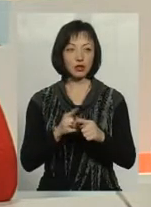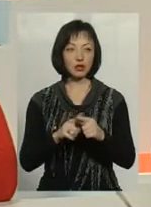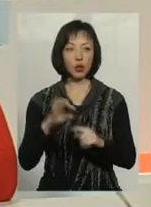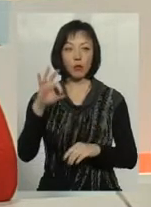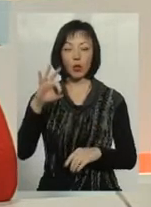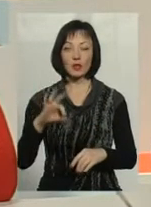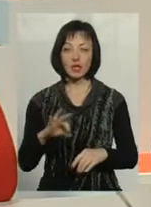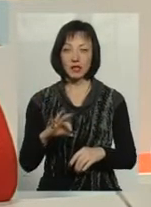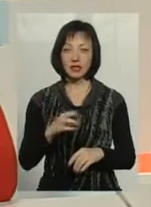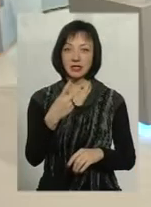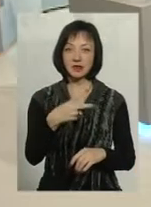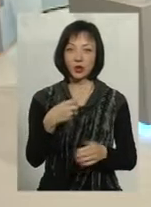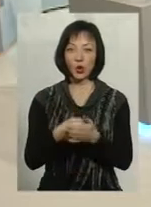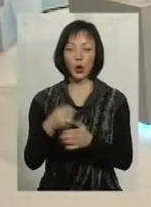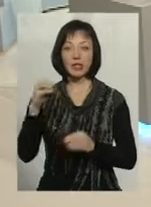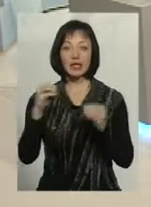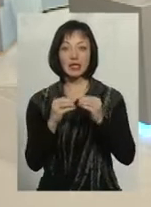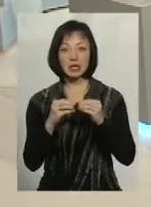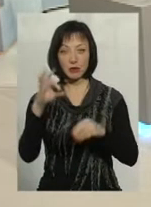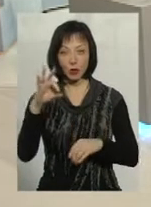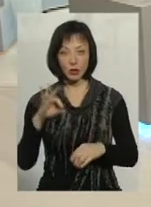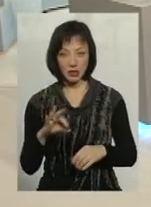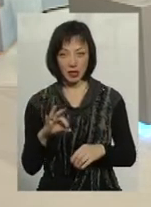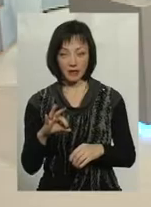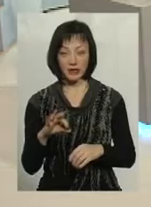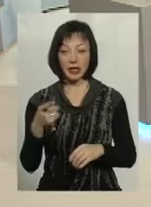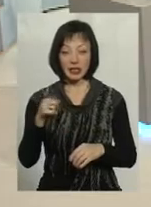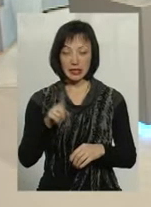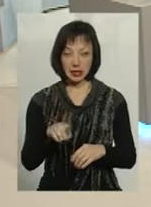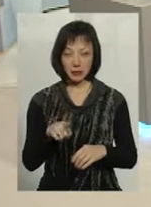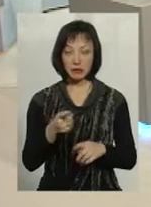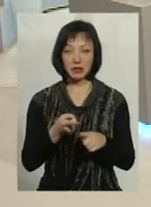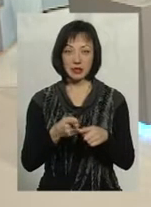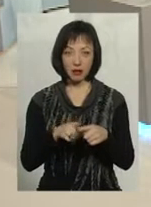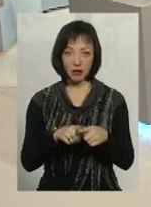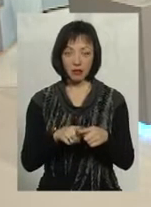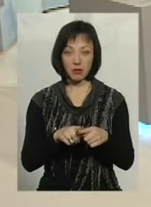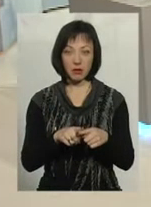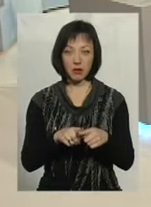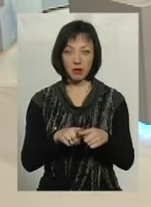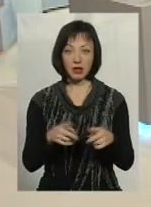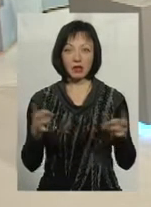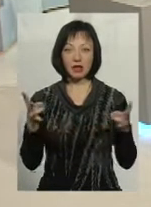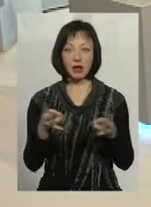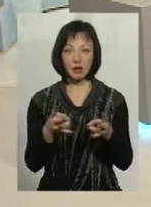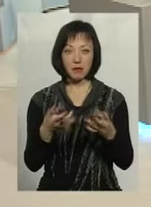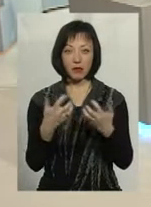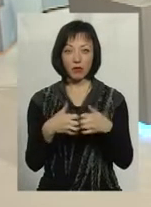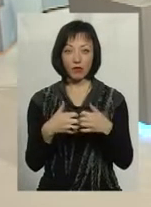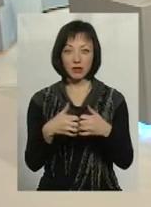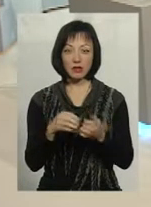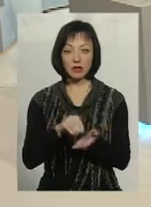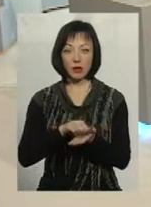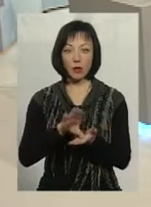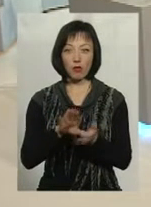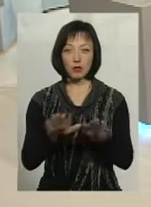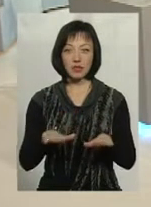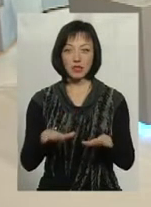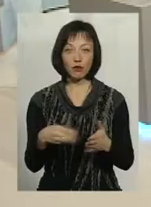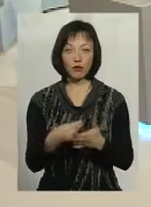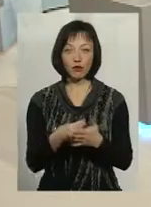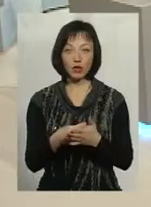сьогодні, значить, ми отримали ще таку інформацію, що для групи першої групи спрощенців, значить,